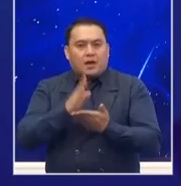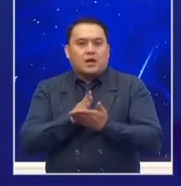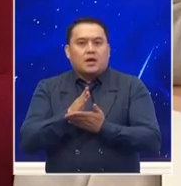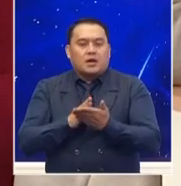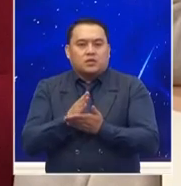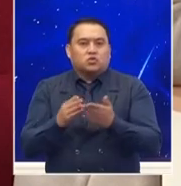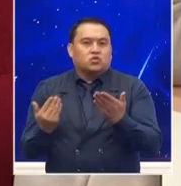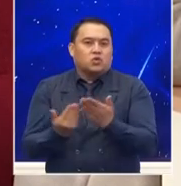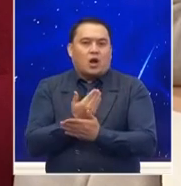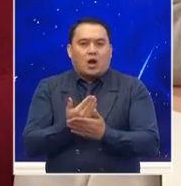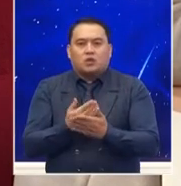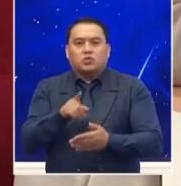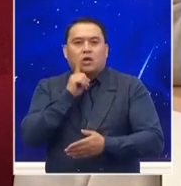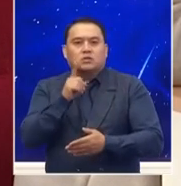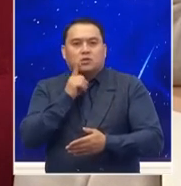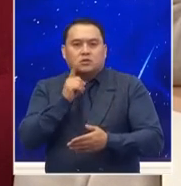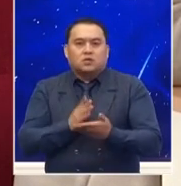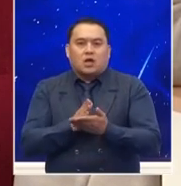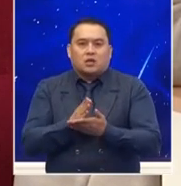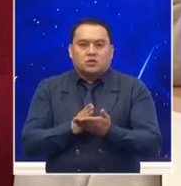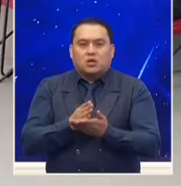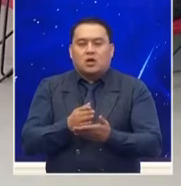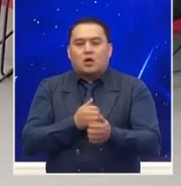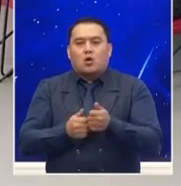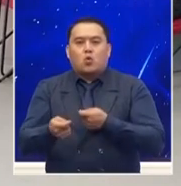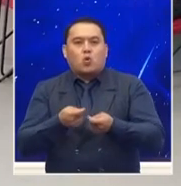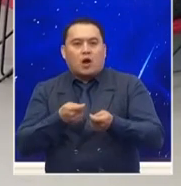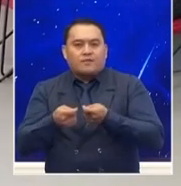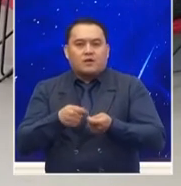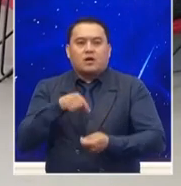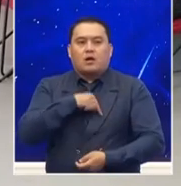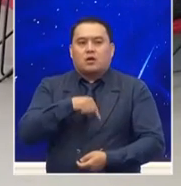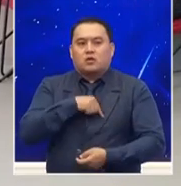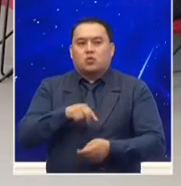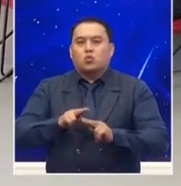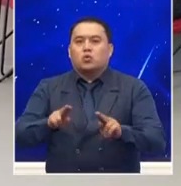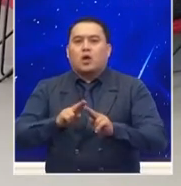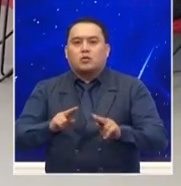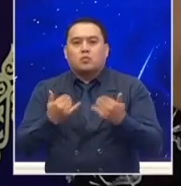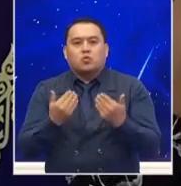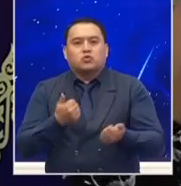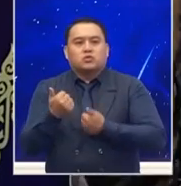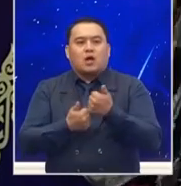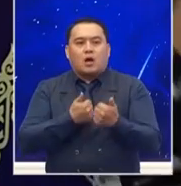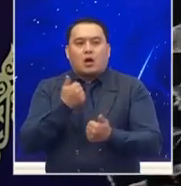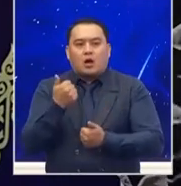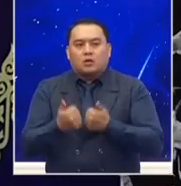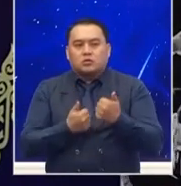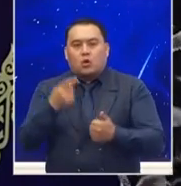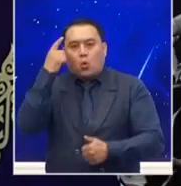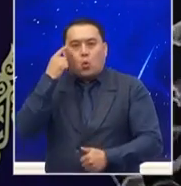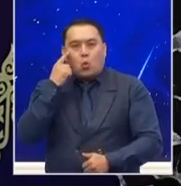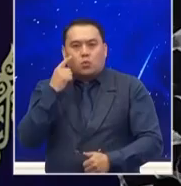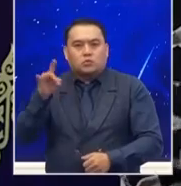қызметтегілерді жаңашылдыққа бастау, жастардың зияткерлік, көшбасшылық қасиеттерін шыңдау. Бүгінгі сайыста көшбасшы ретінде